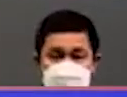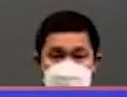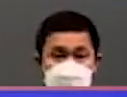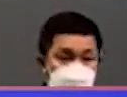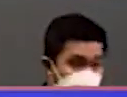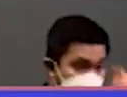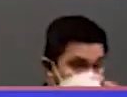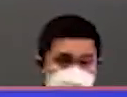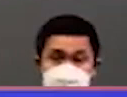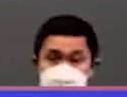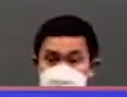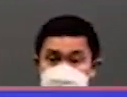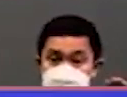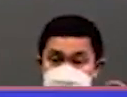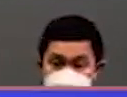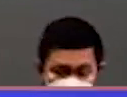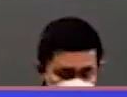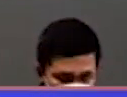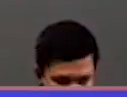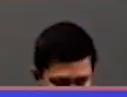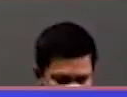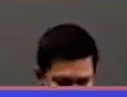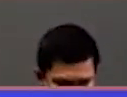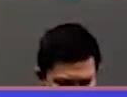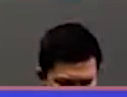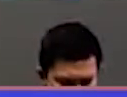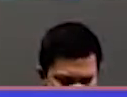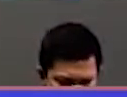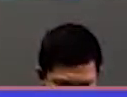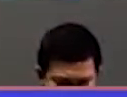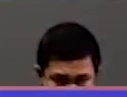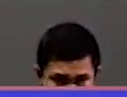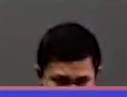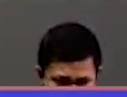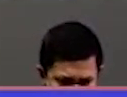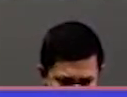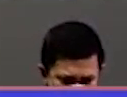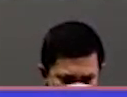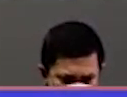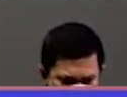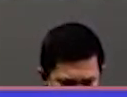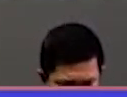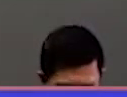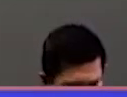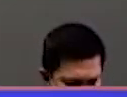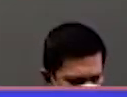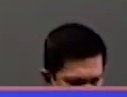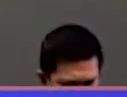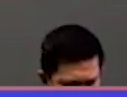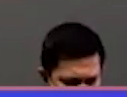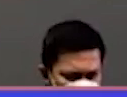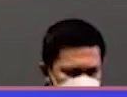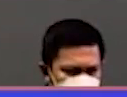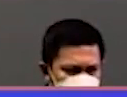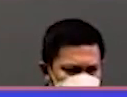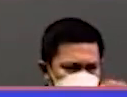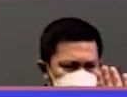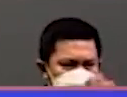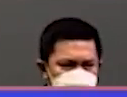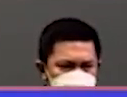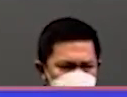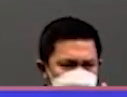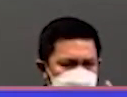ปี2560ถึงปี2561แล้วก็ใช้เกณฑ์ในการพิจารณาคัดเลือกเฉพาะรายบุคคลเ